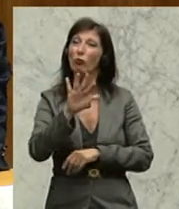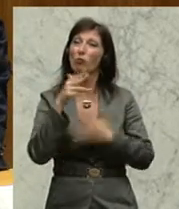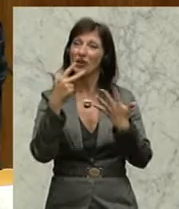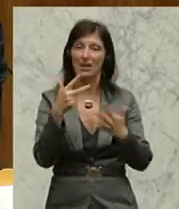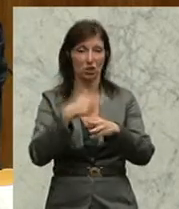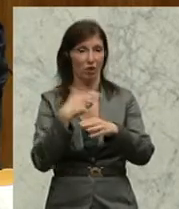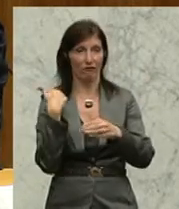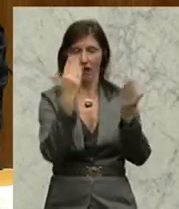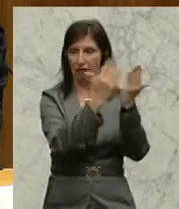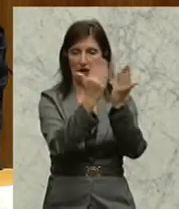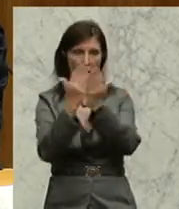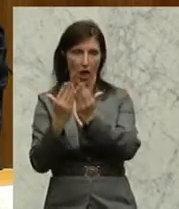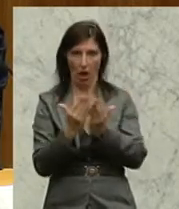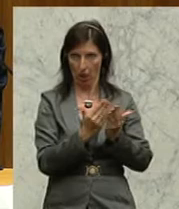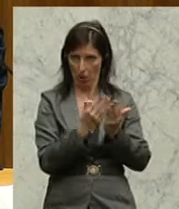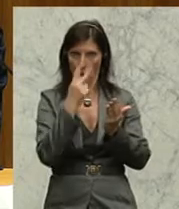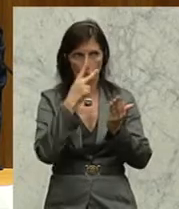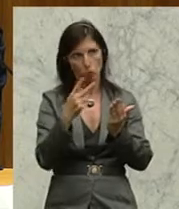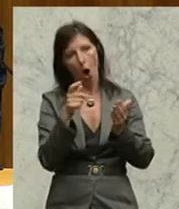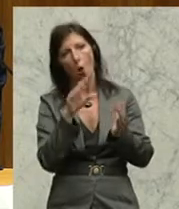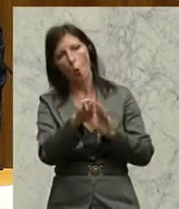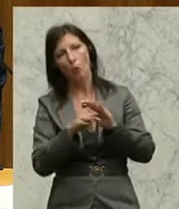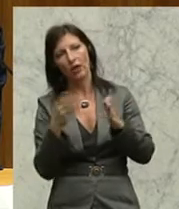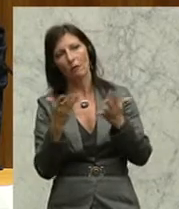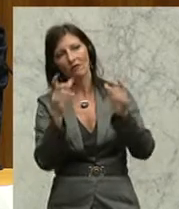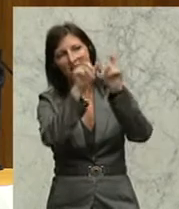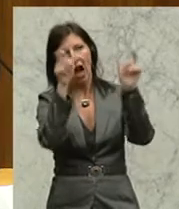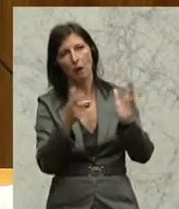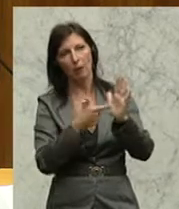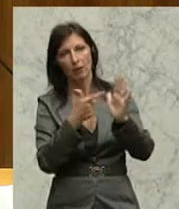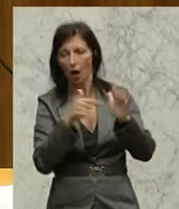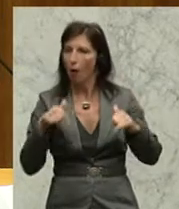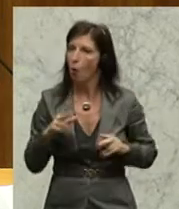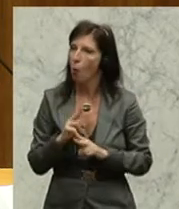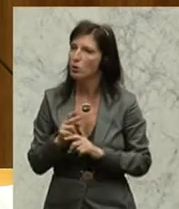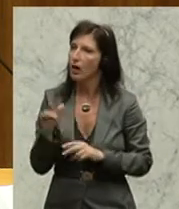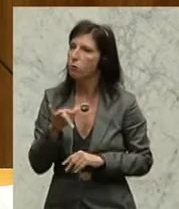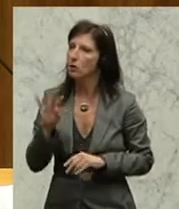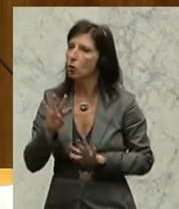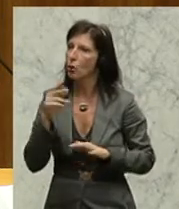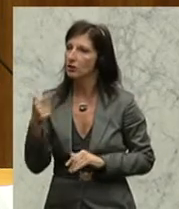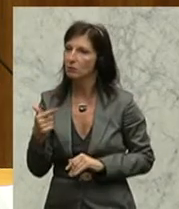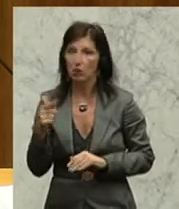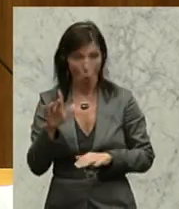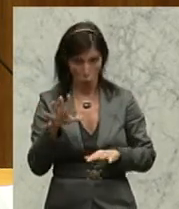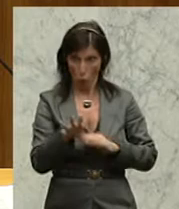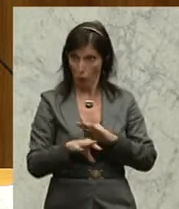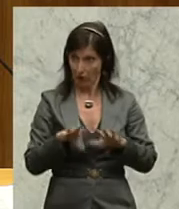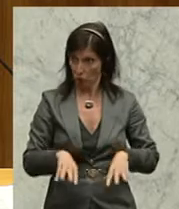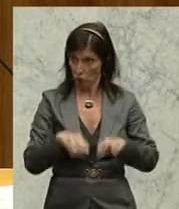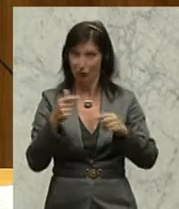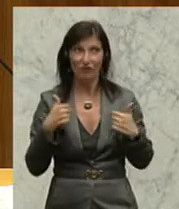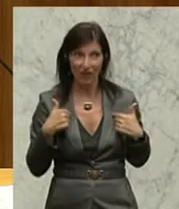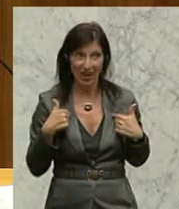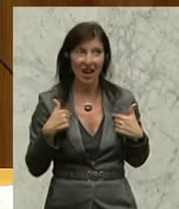wie bei den rahmenbedingungen für unternehmen nur auf platz 29 liegen und bei der unternehmensgründung liegen wir sage und schreibe auf platz